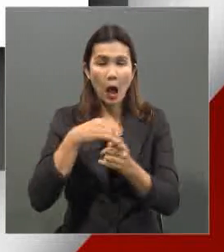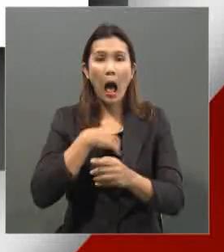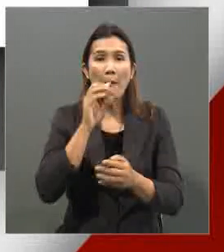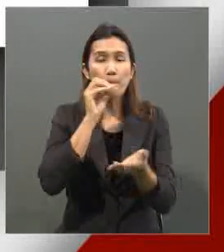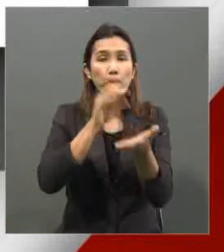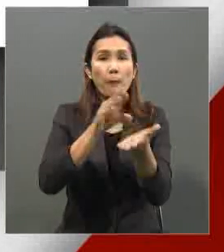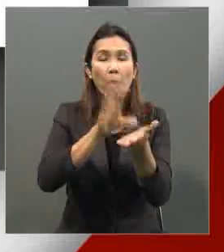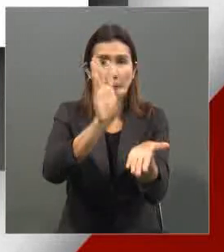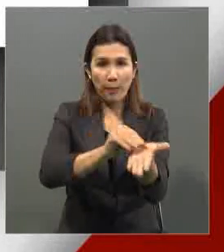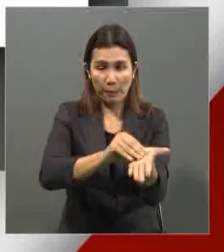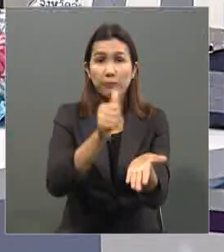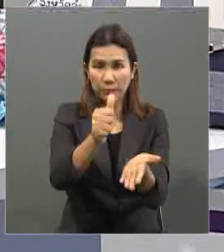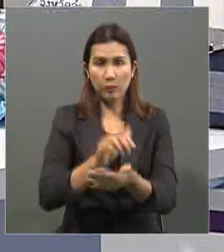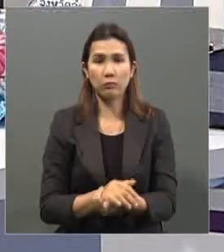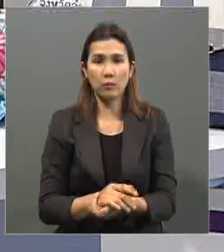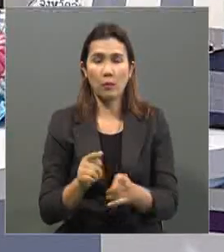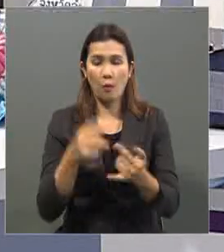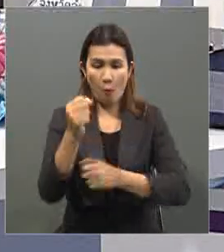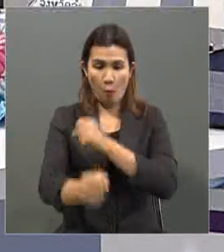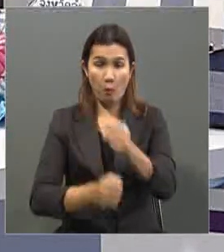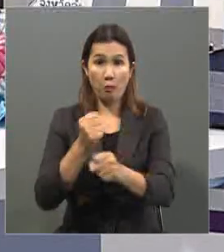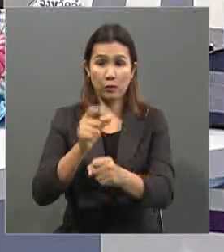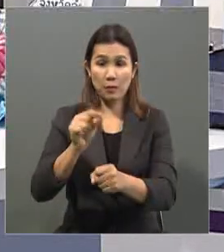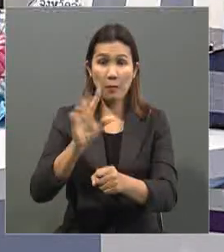ถือว่าเป็นเหตุแผ่นดินวครั้งใหญ่ในรอบ 25ปีของไตหวันด้วยนะคะ